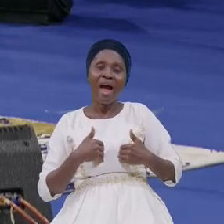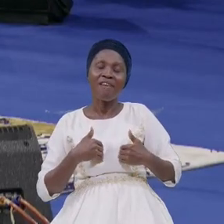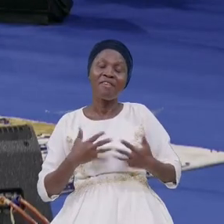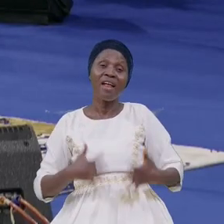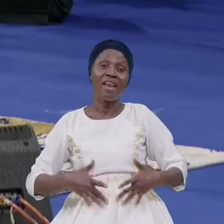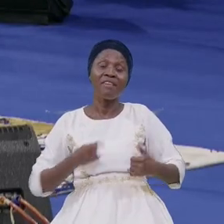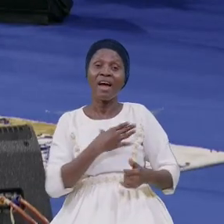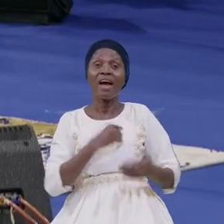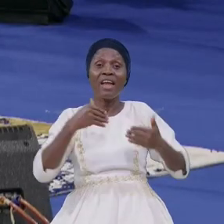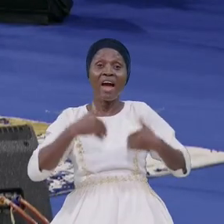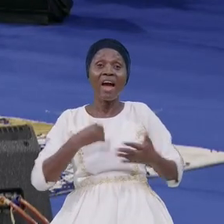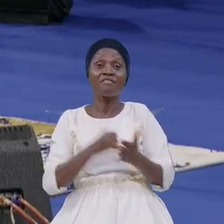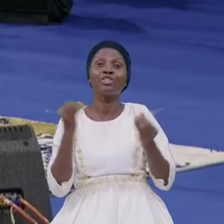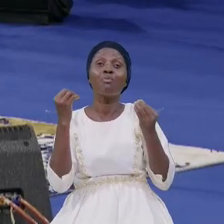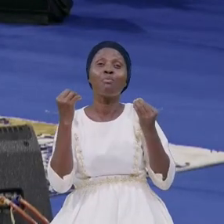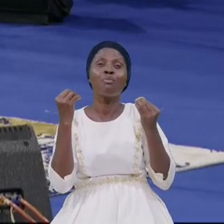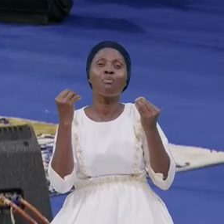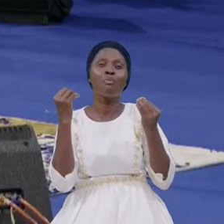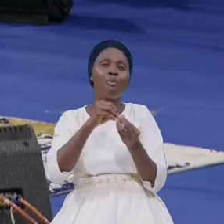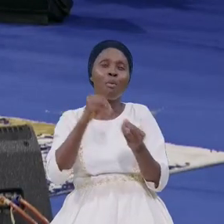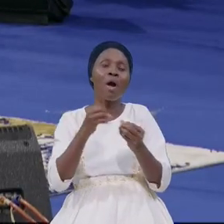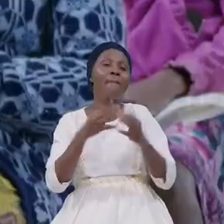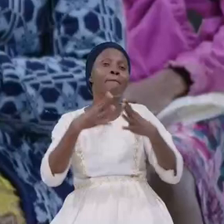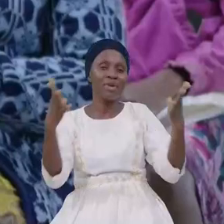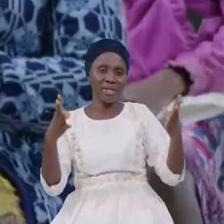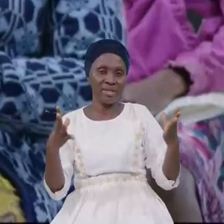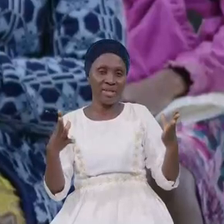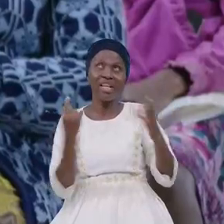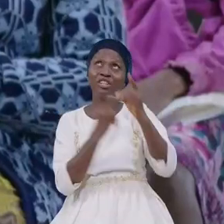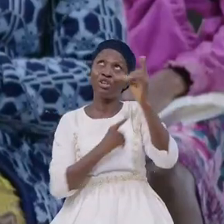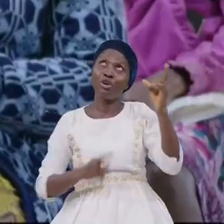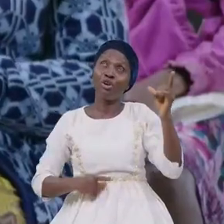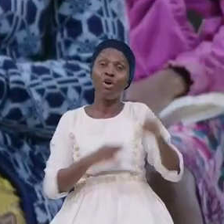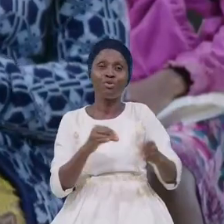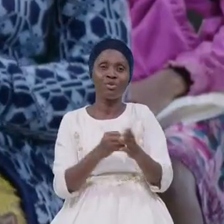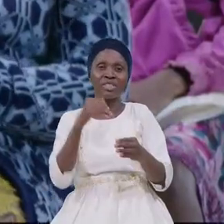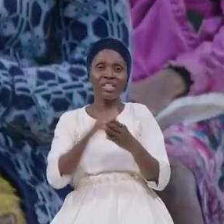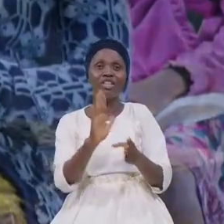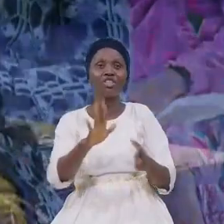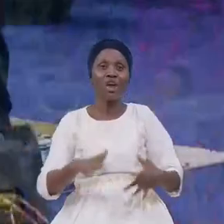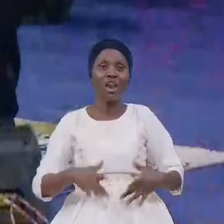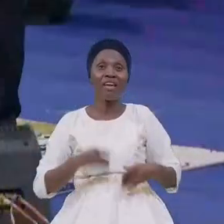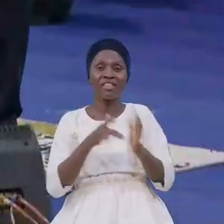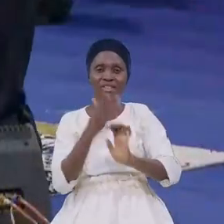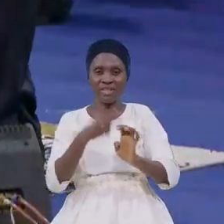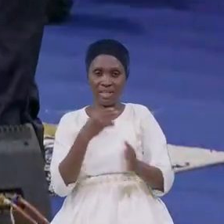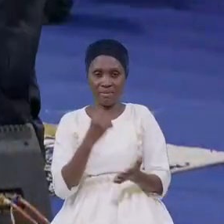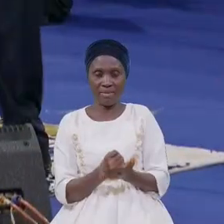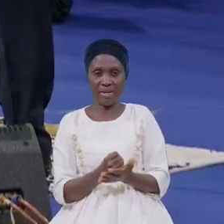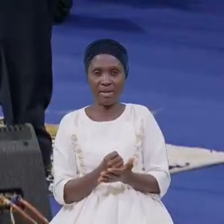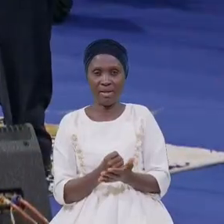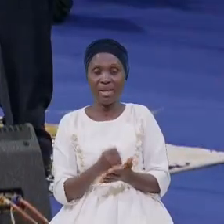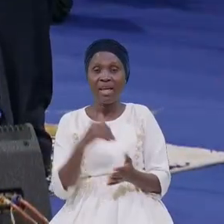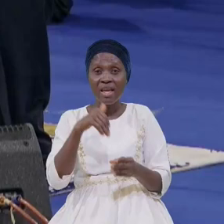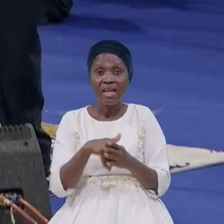Afin que les brebis aient la vie et qu'elles soient dans l'abondance. Que le Seigneur le fasse dans votre vie au nom de Jésus.